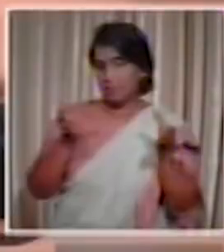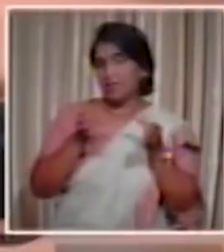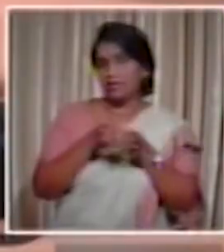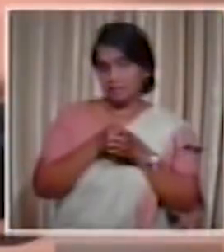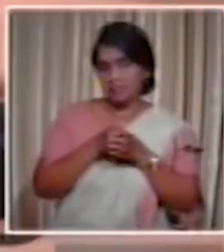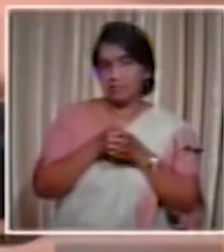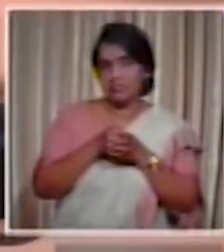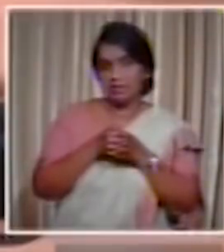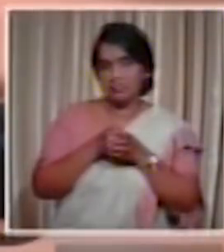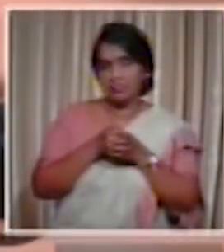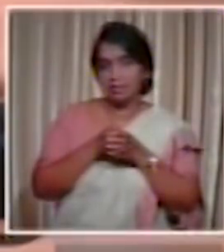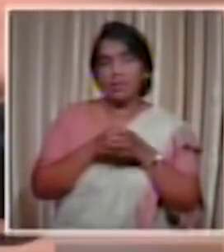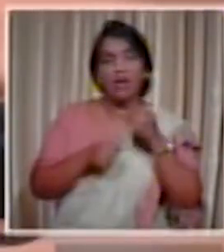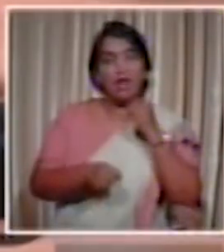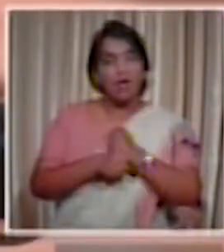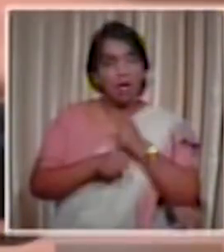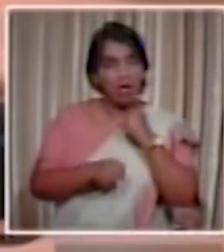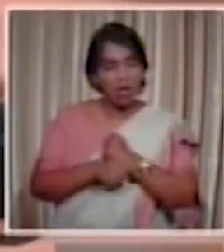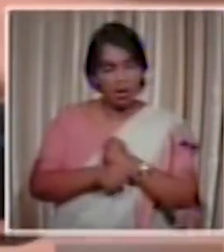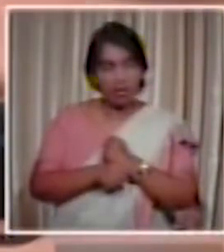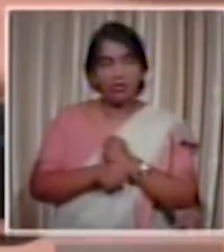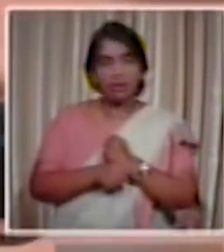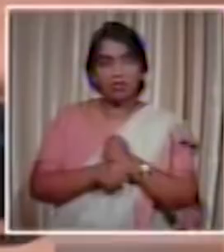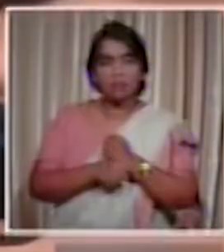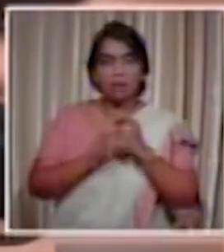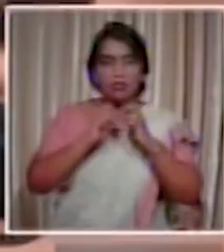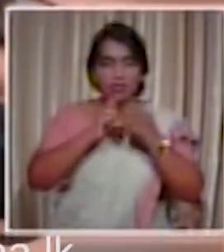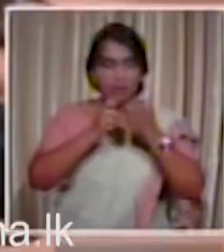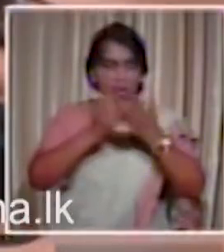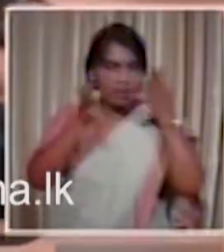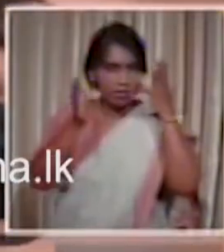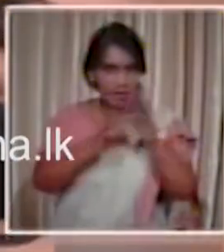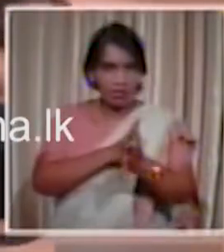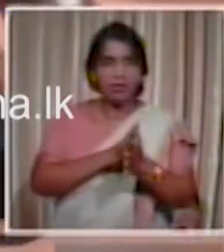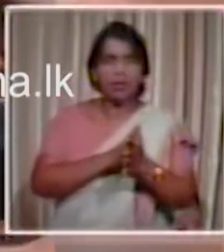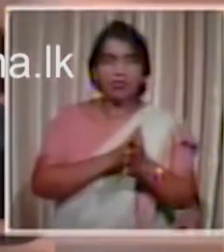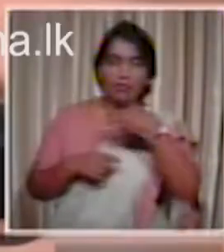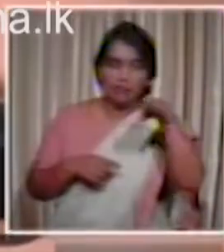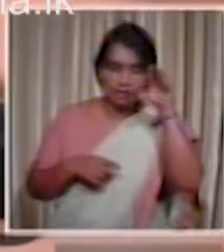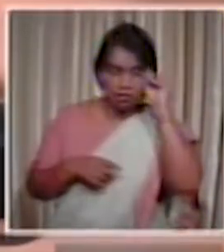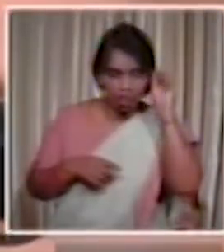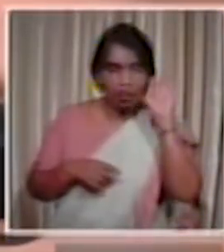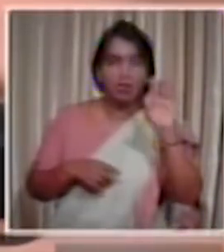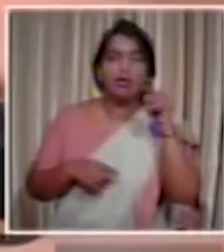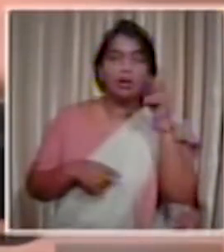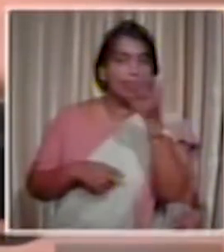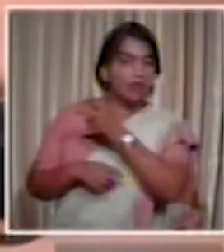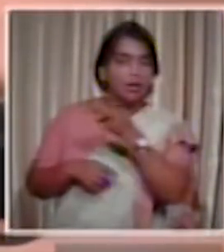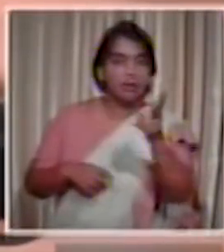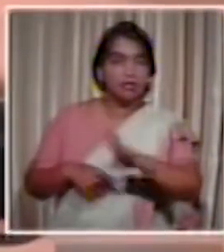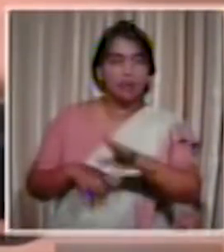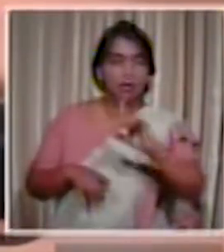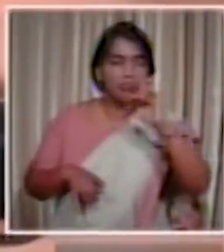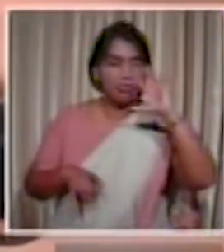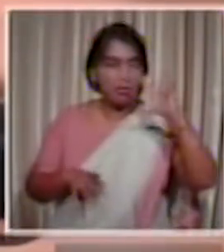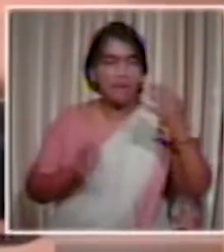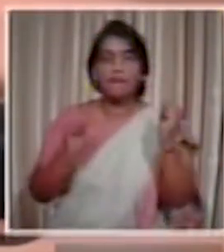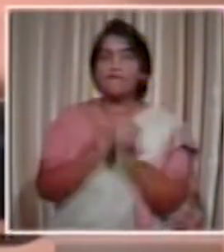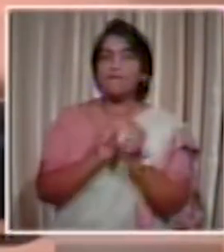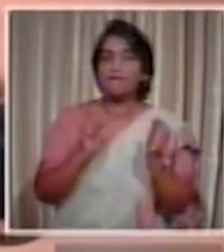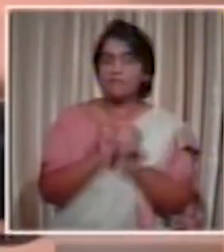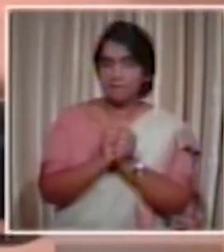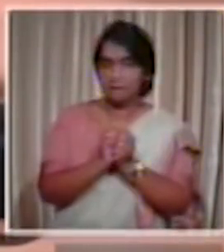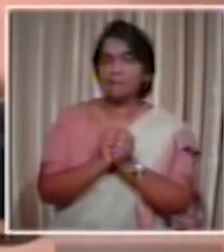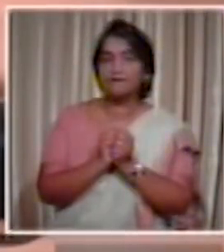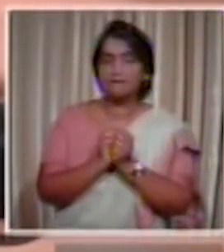ඕන ආණ්ඩු පක්ෂයේ අගතිගාමි ගමනට අපි එකක වෙලක් නැහැ මේ දෙකේම තකතිරුකමට එරෙහිව යන